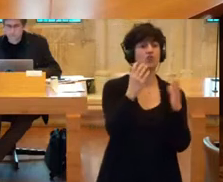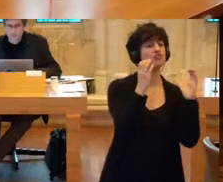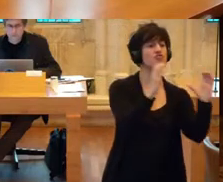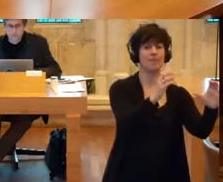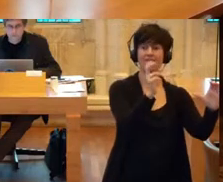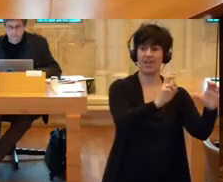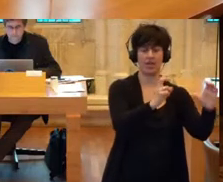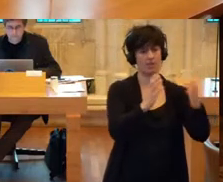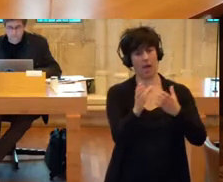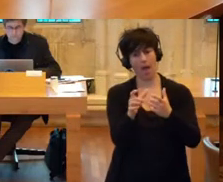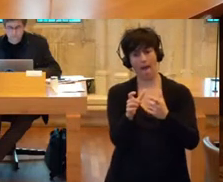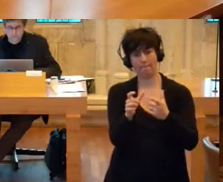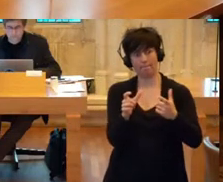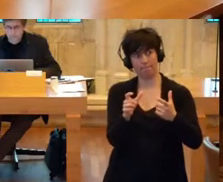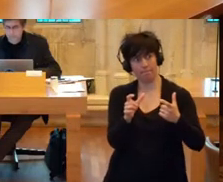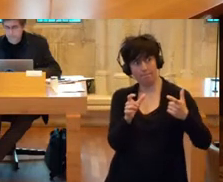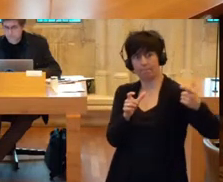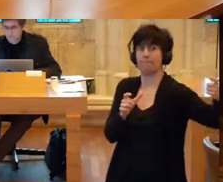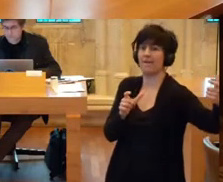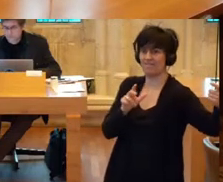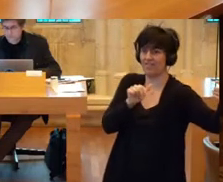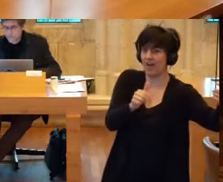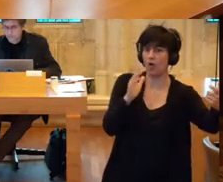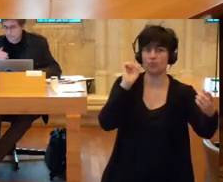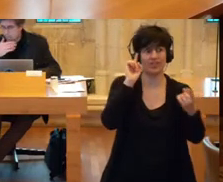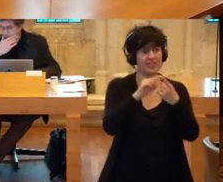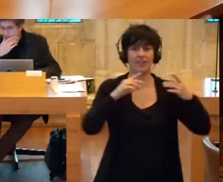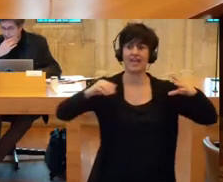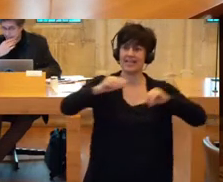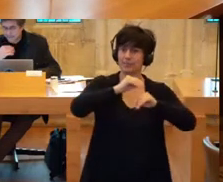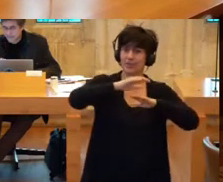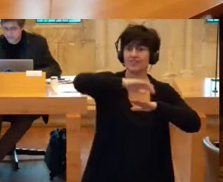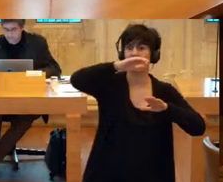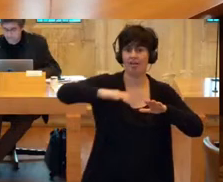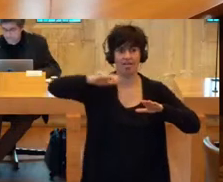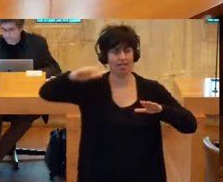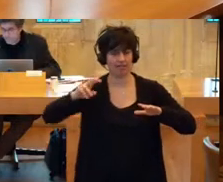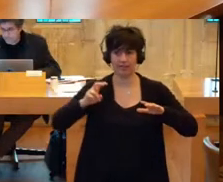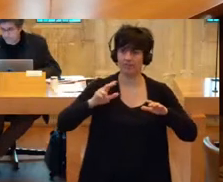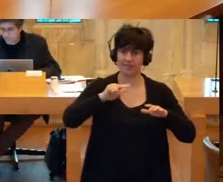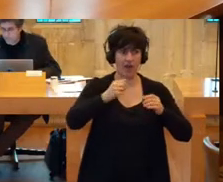d'augmenter considérablement l'offre d'espaces verts dans le quartier.